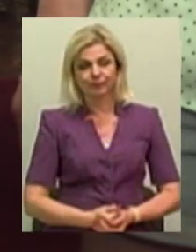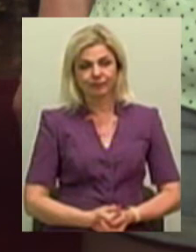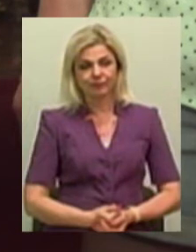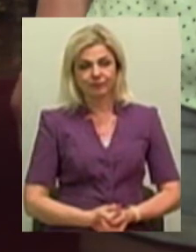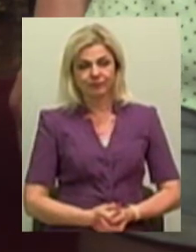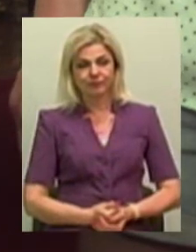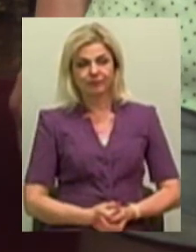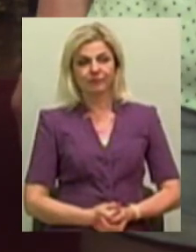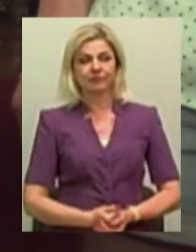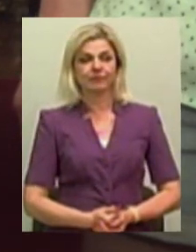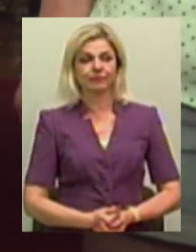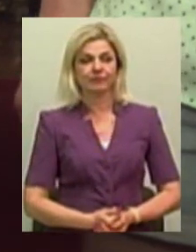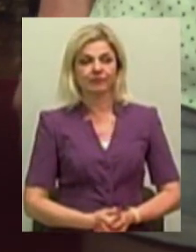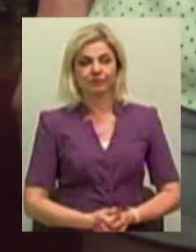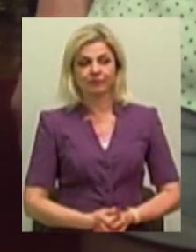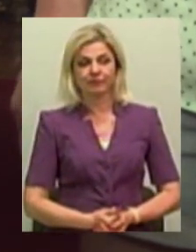Я звати